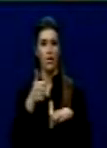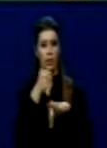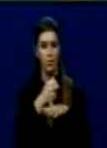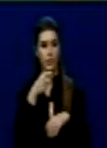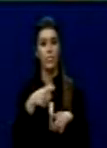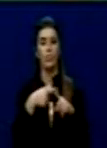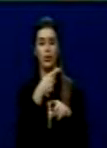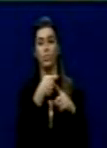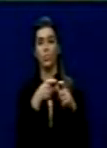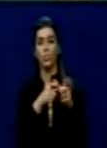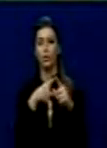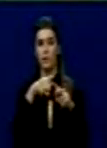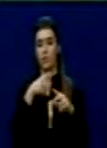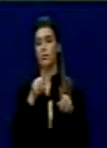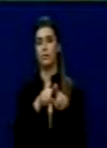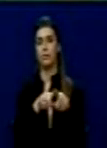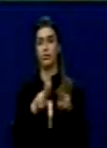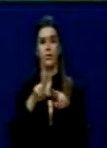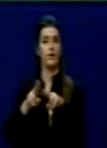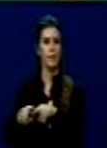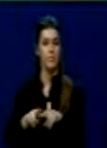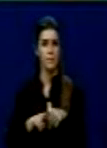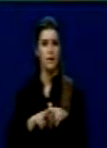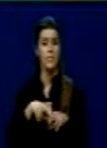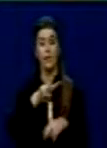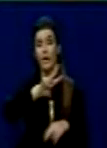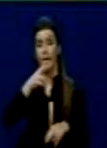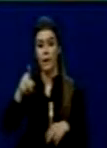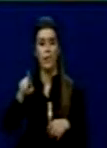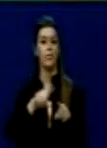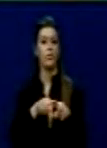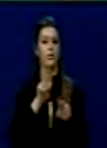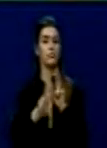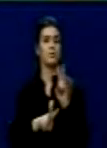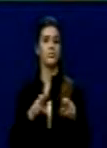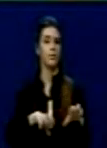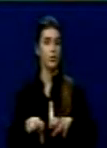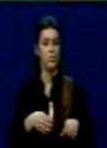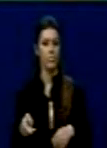nga Gjykata Kushtetuese e Republikës Kosovës. Çfarë do variacioni tjetër është mashtrim për punëtorët,